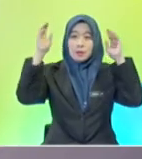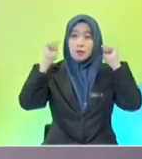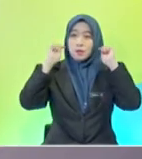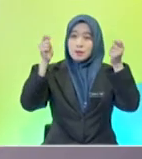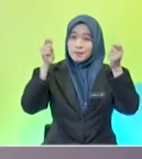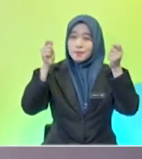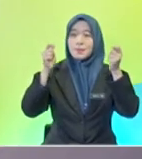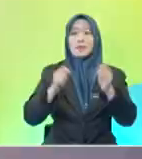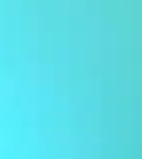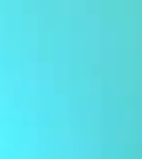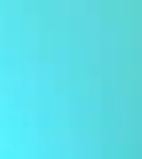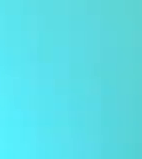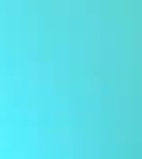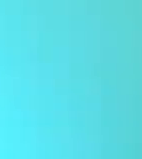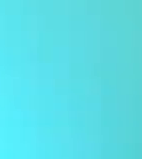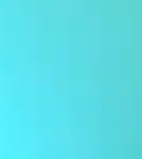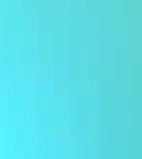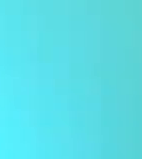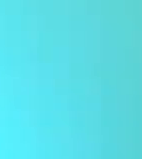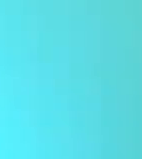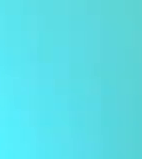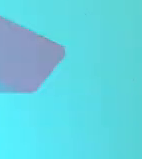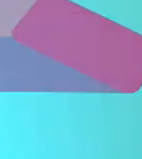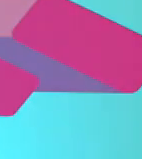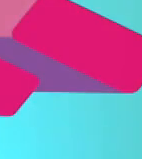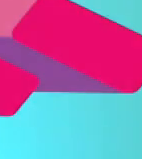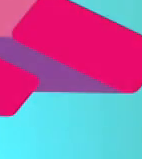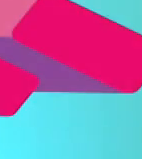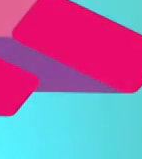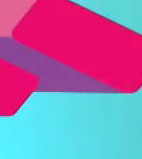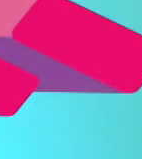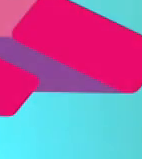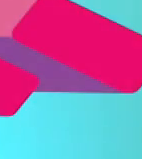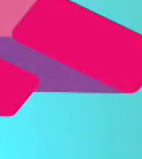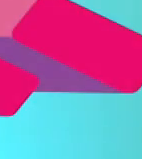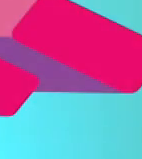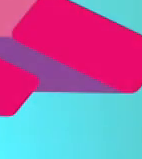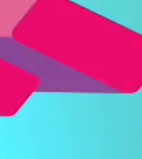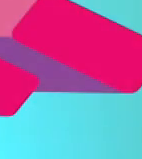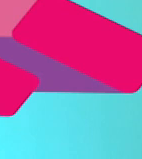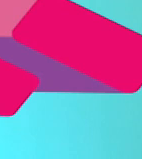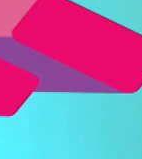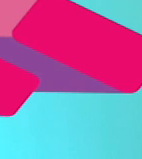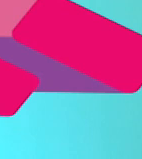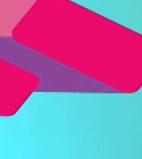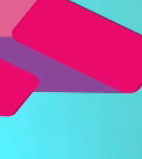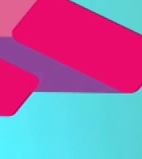Zaharatul Azma Muhammad Kamal daripada Sekolah Kebangsaan Taman Bunga Raya 1, Rawang, Selangor. Apa khabar,